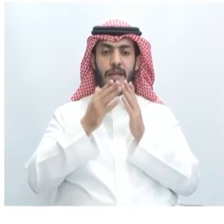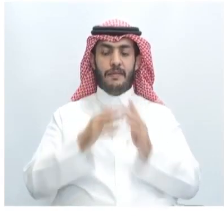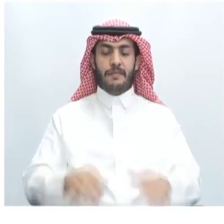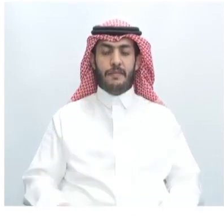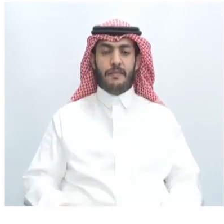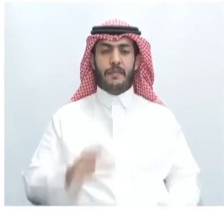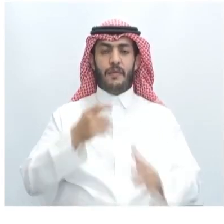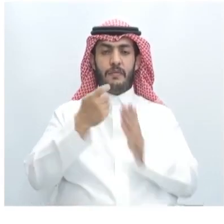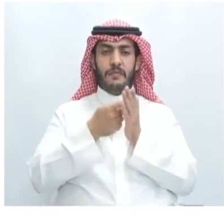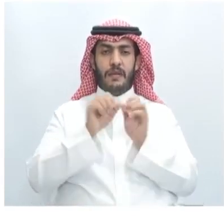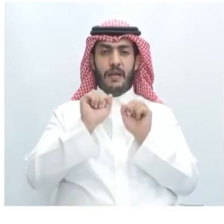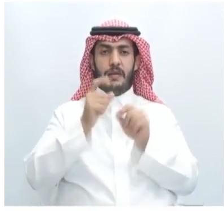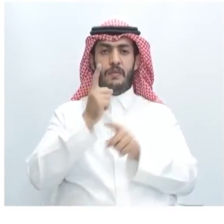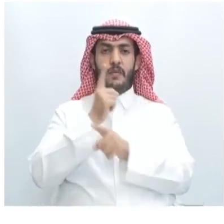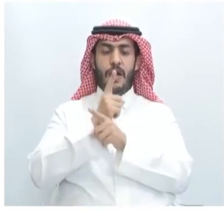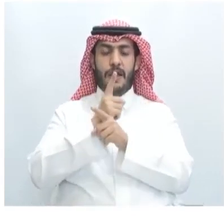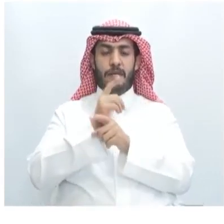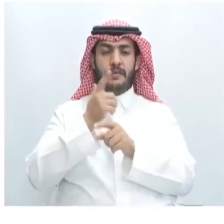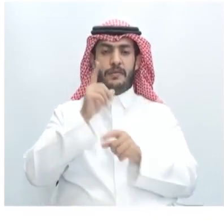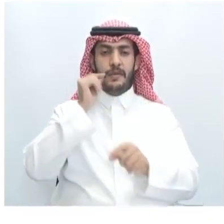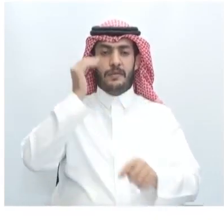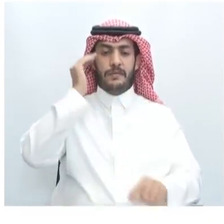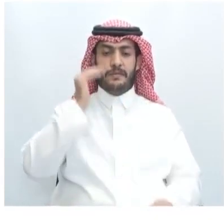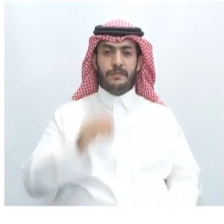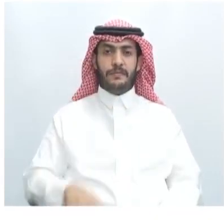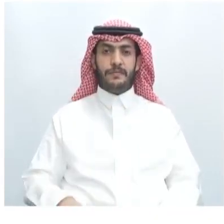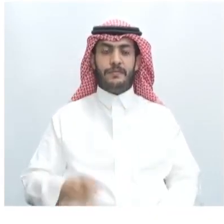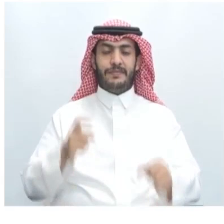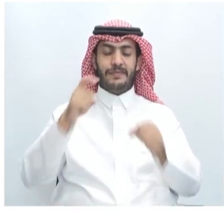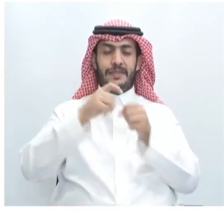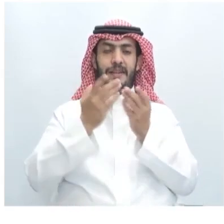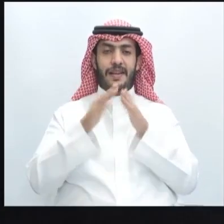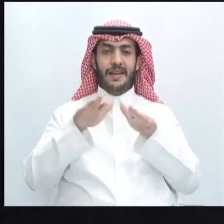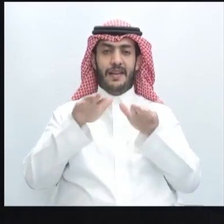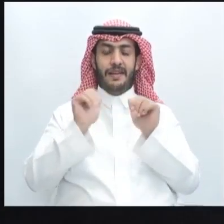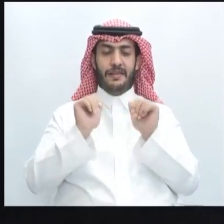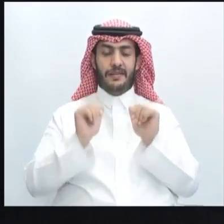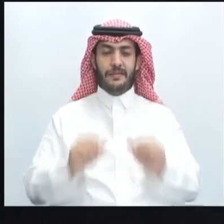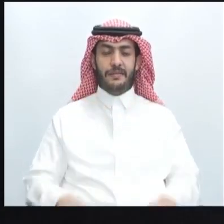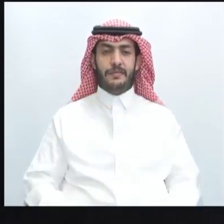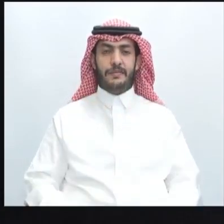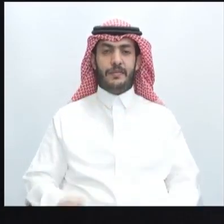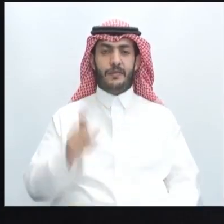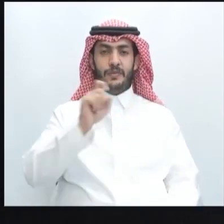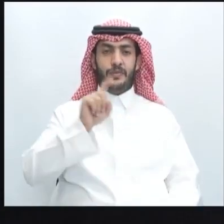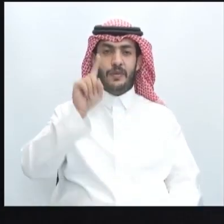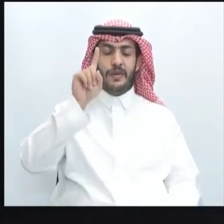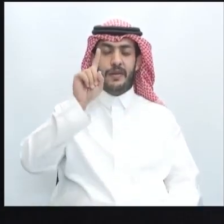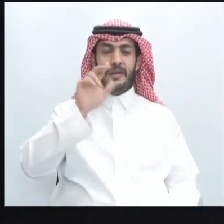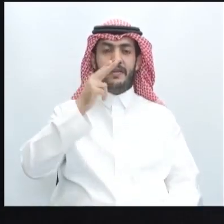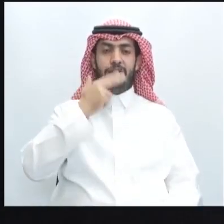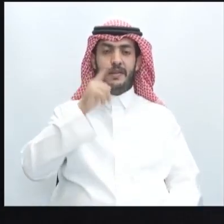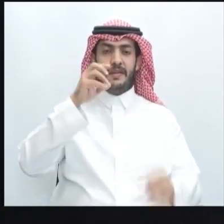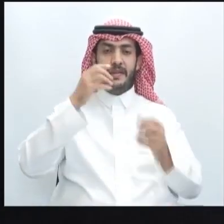او في الدفتر على حسب ما يعني لك الاستاذ وبذلك نكون انتهينا من درسنا في هذا اليوم نسال الله عز وجل